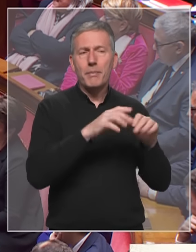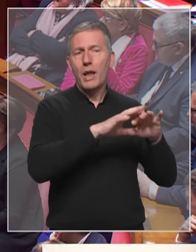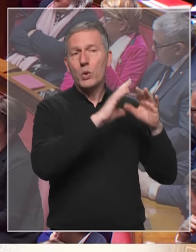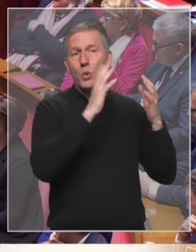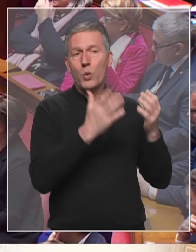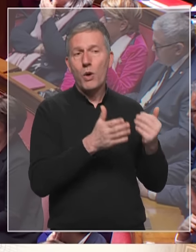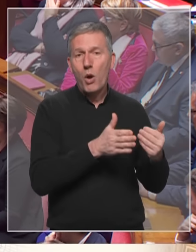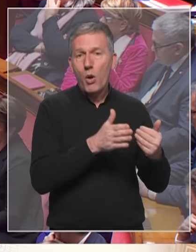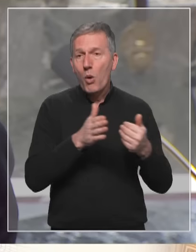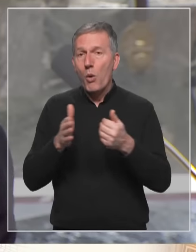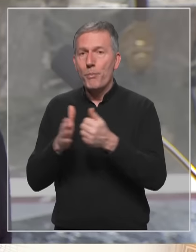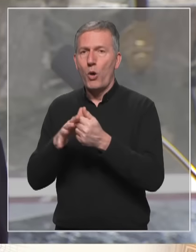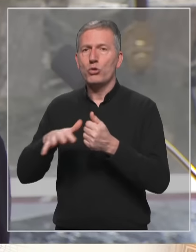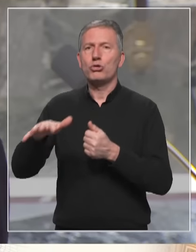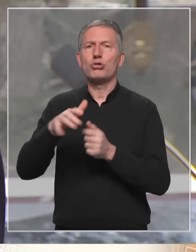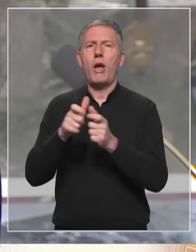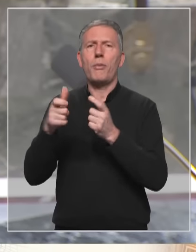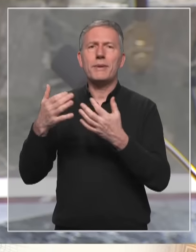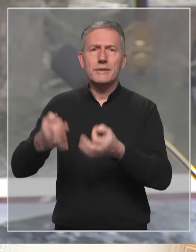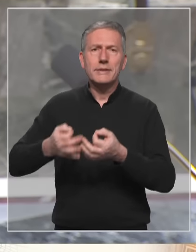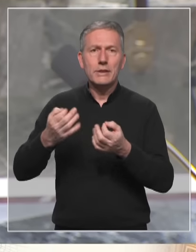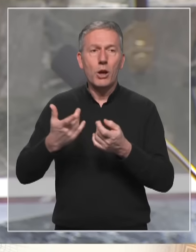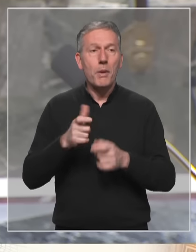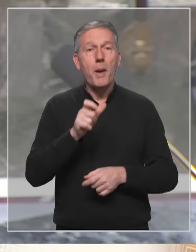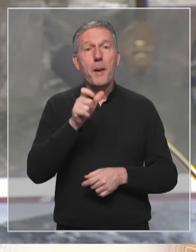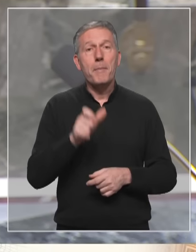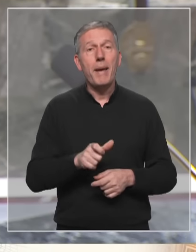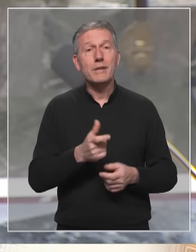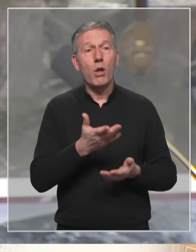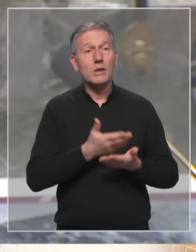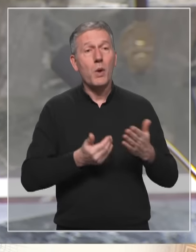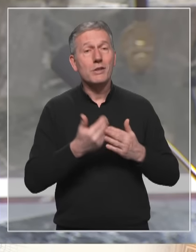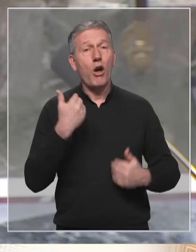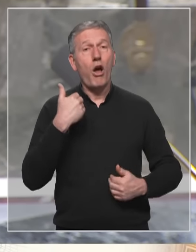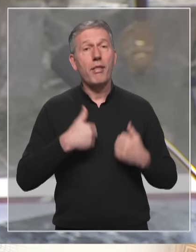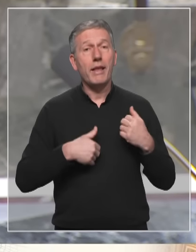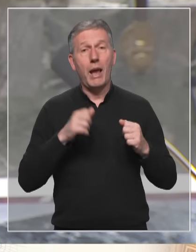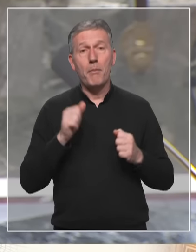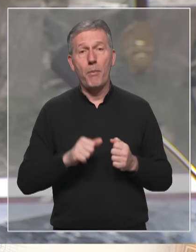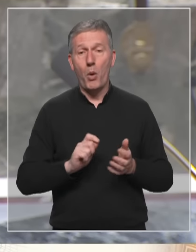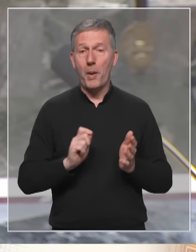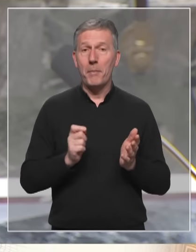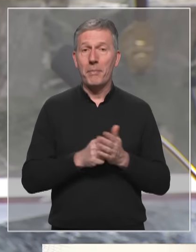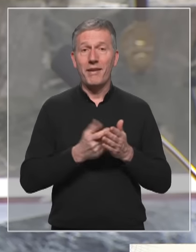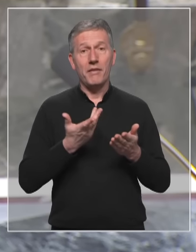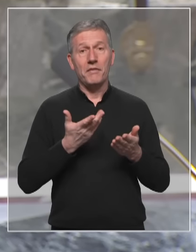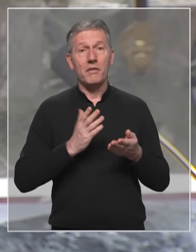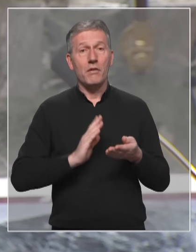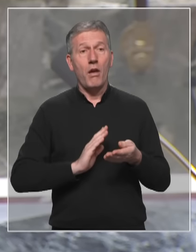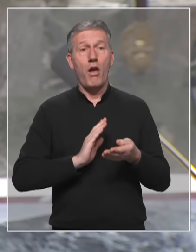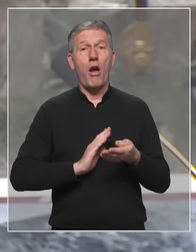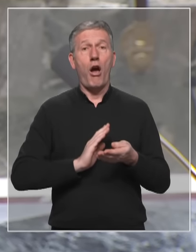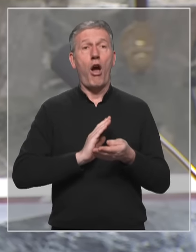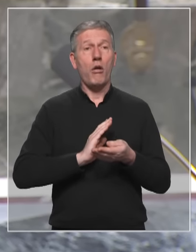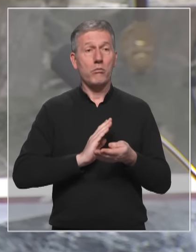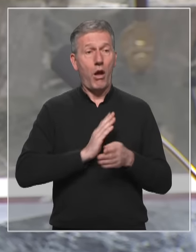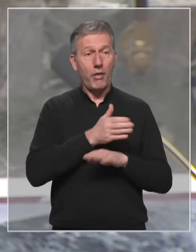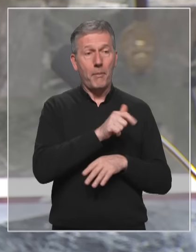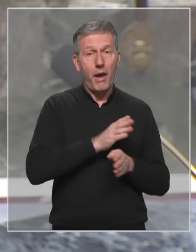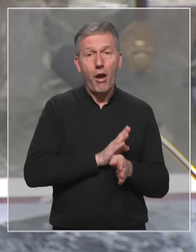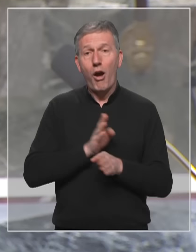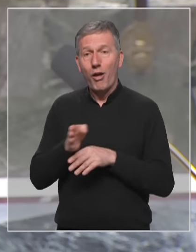de l'entreprise pour permettre qu'une personne en situation de handicap puisse à un moment donné rentrer dans une entreprise ordinaire,